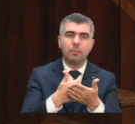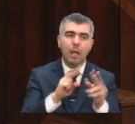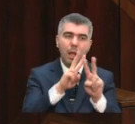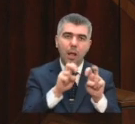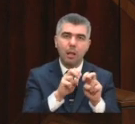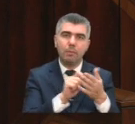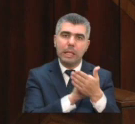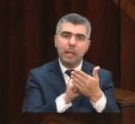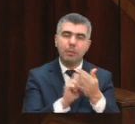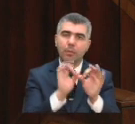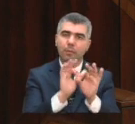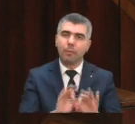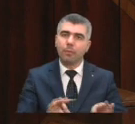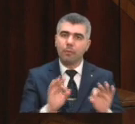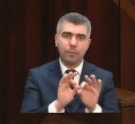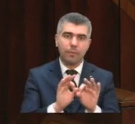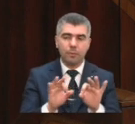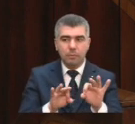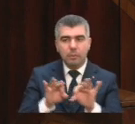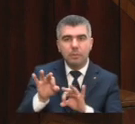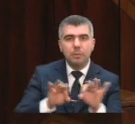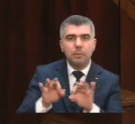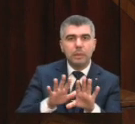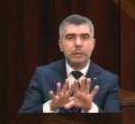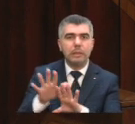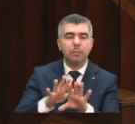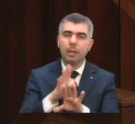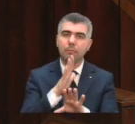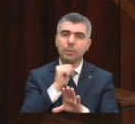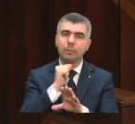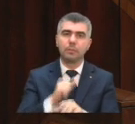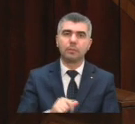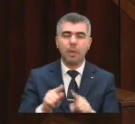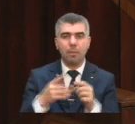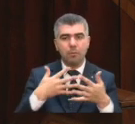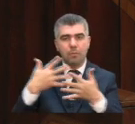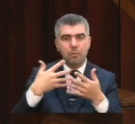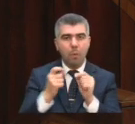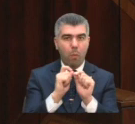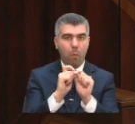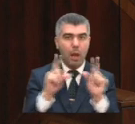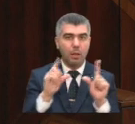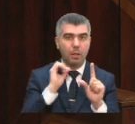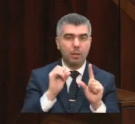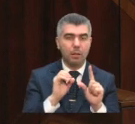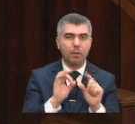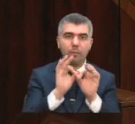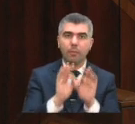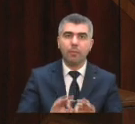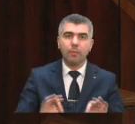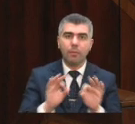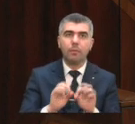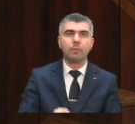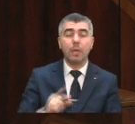مع العلم كاين سوء تسيير وسوء تدبير، انعدام الشفافية والصفقات المشبوهة، كاين